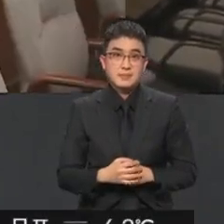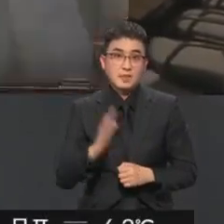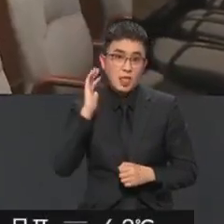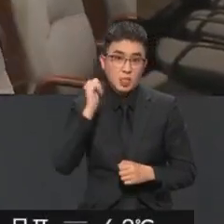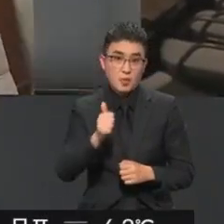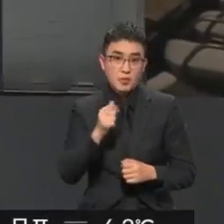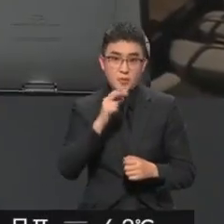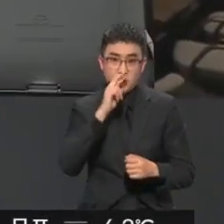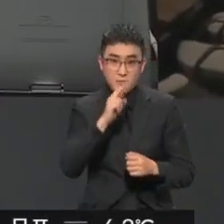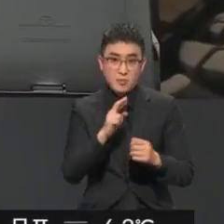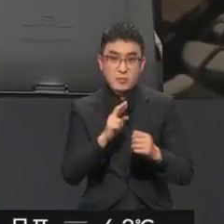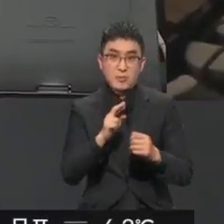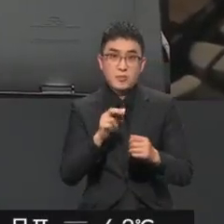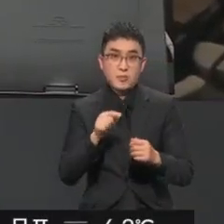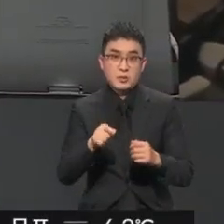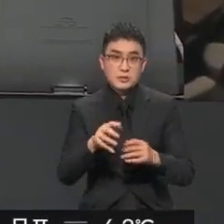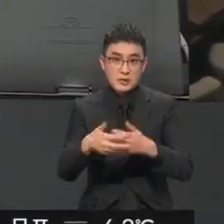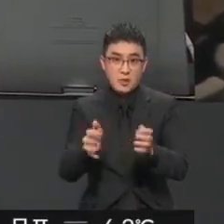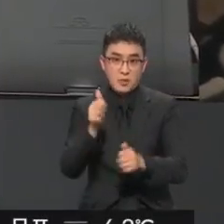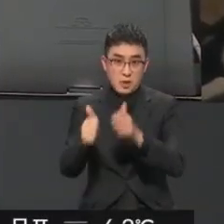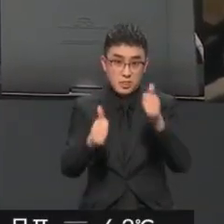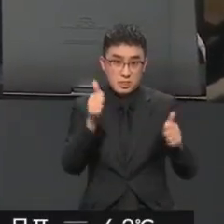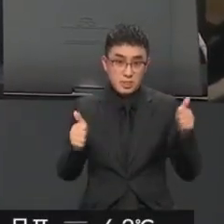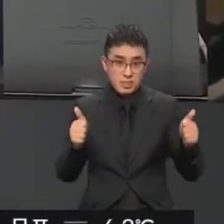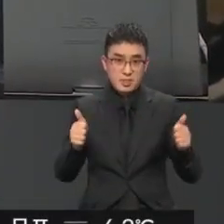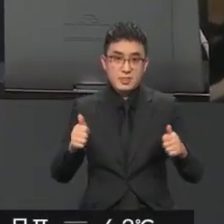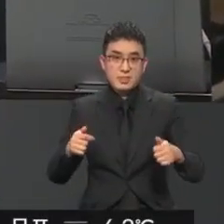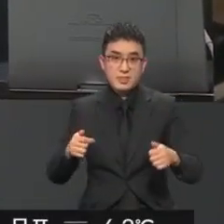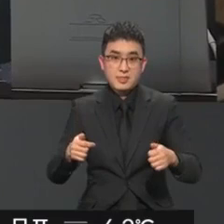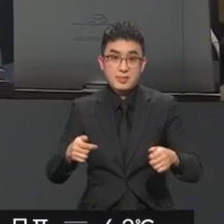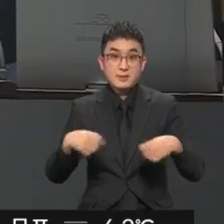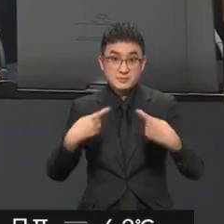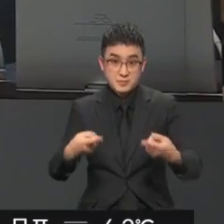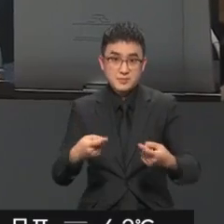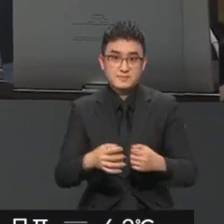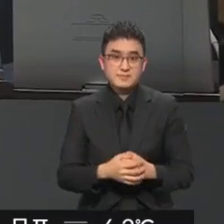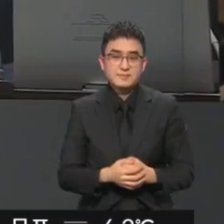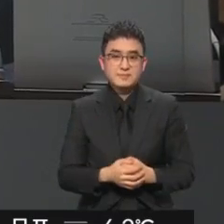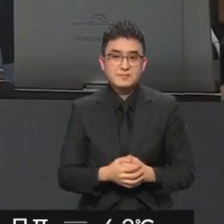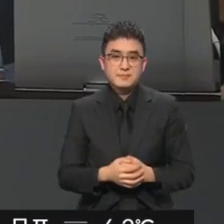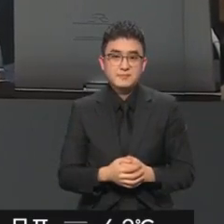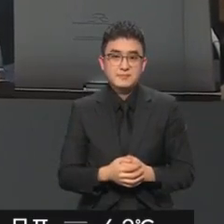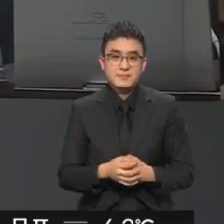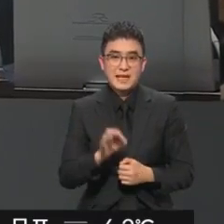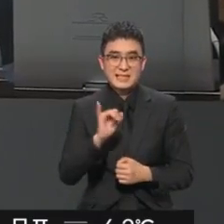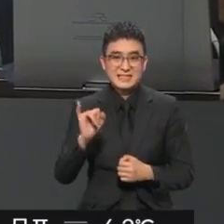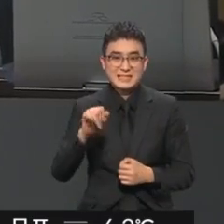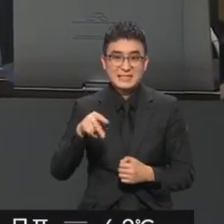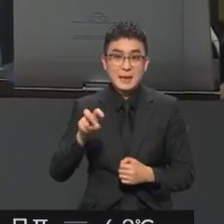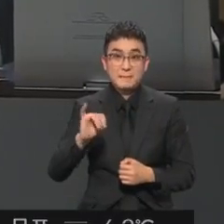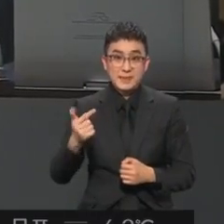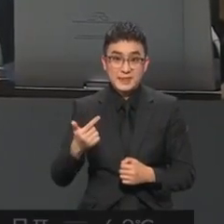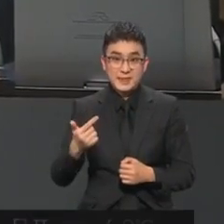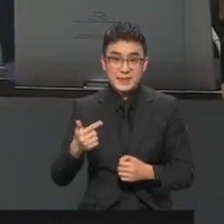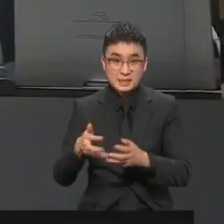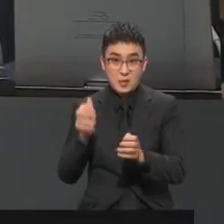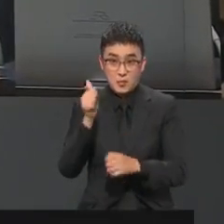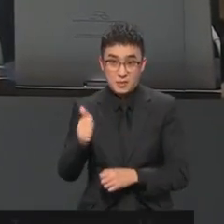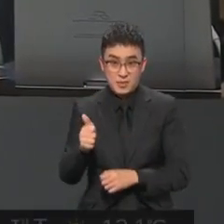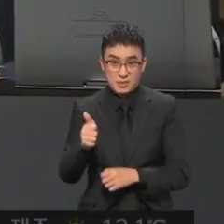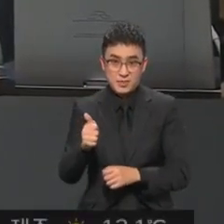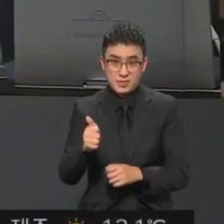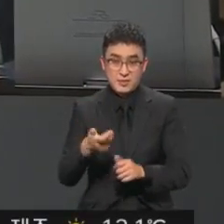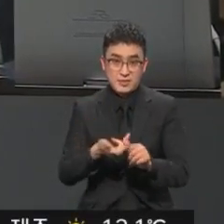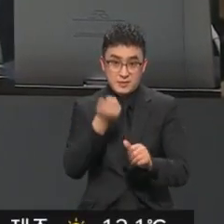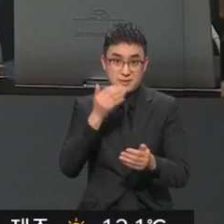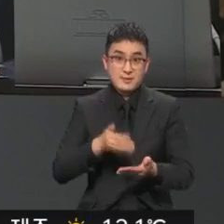총 출동하는 모습이었죠. 특히 어제는 이상민 장관에 대한 탄핵 소추안까지 이제 발의가 된 날이어서